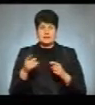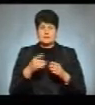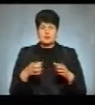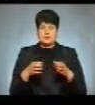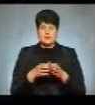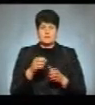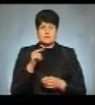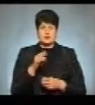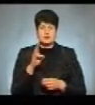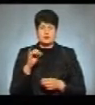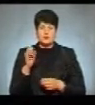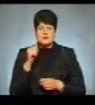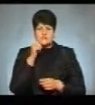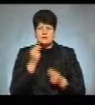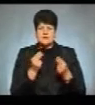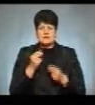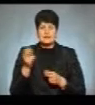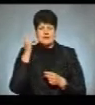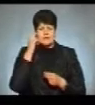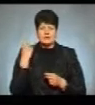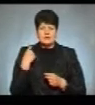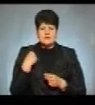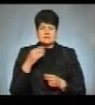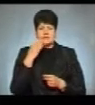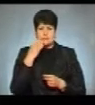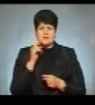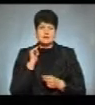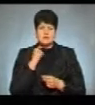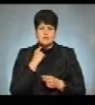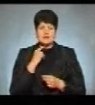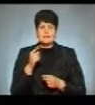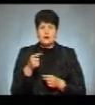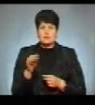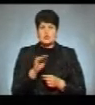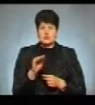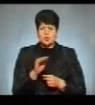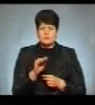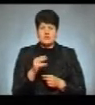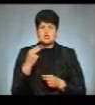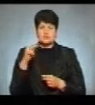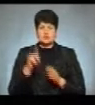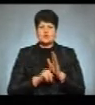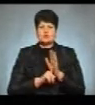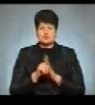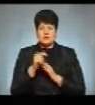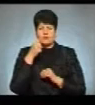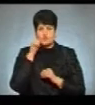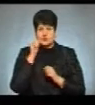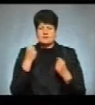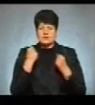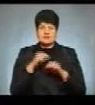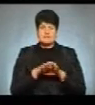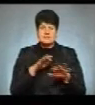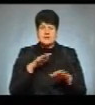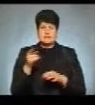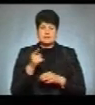Петро Нікулюк. Завтра гратимуть Київ-Одеса, Закарпаття-Кіровоград і Тернопіль-Житомир. Чемпіонат розпочався вчора в спортивній залі